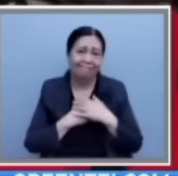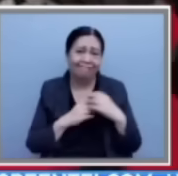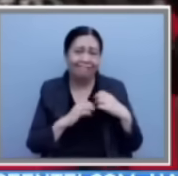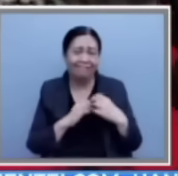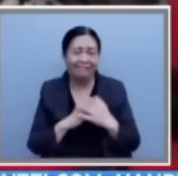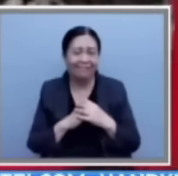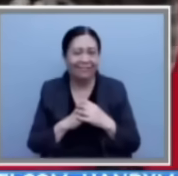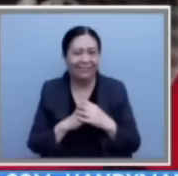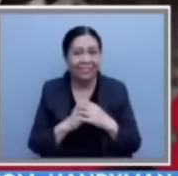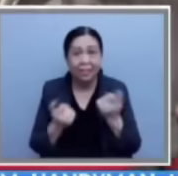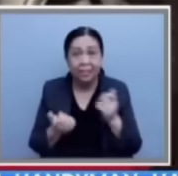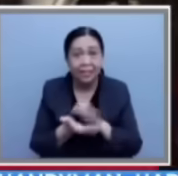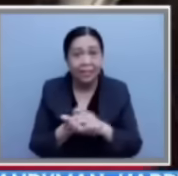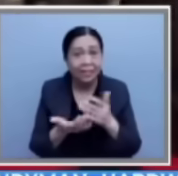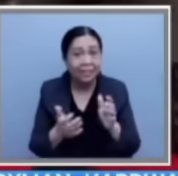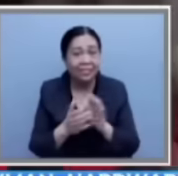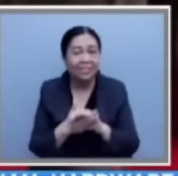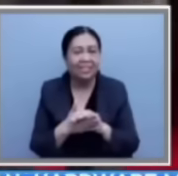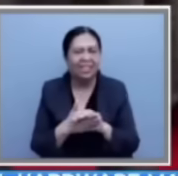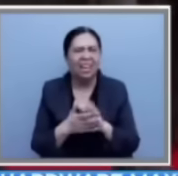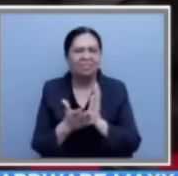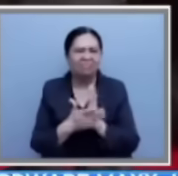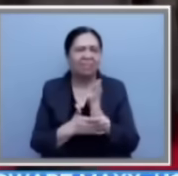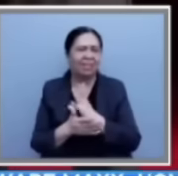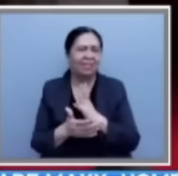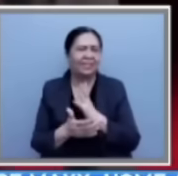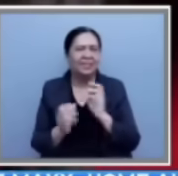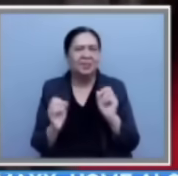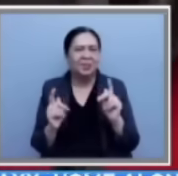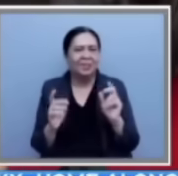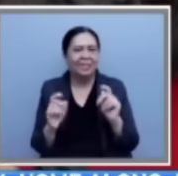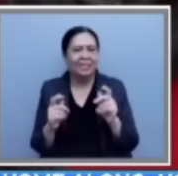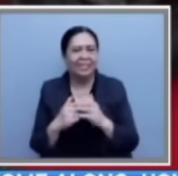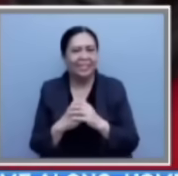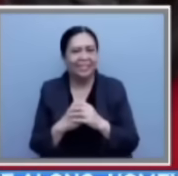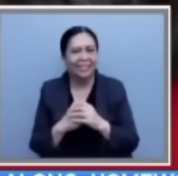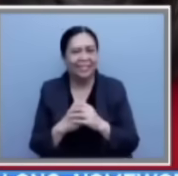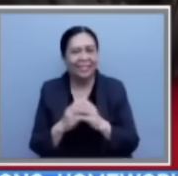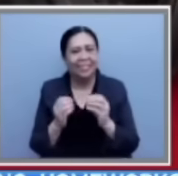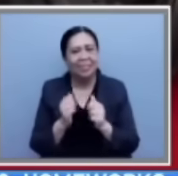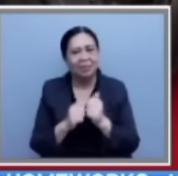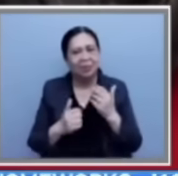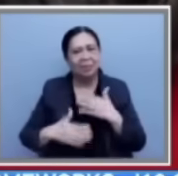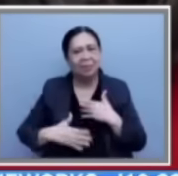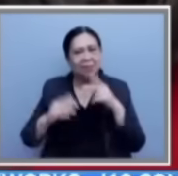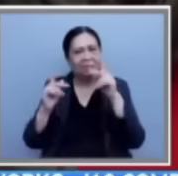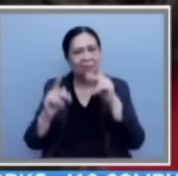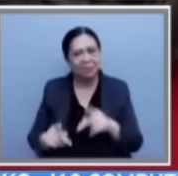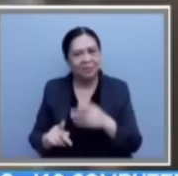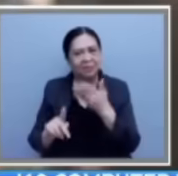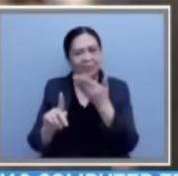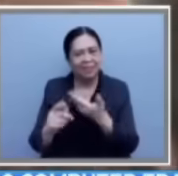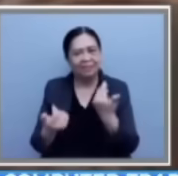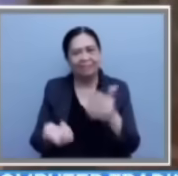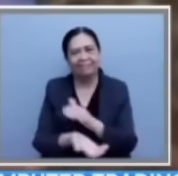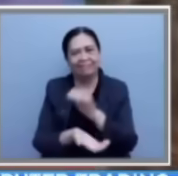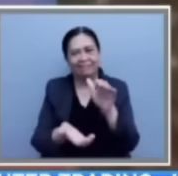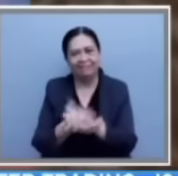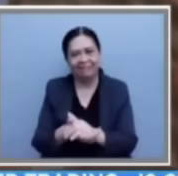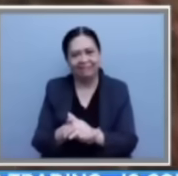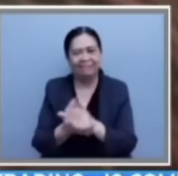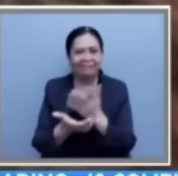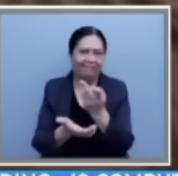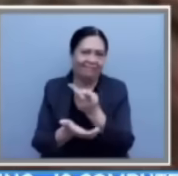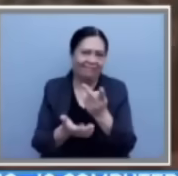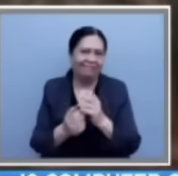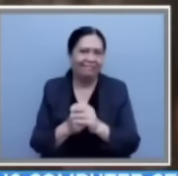sa Na heart broken Hindi okay na yan ah Ngayon daw ang pinakamasayang tao ' ba dahil married na sila Silang dalawa sila lang ang